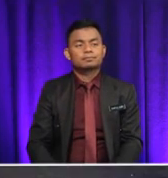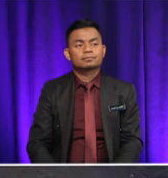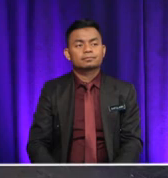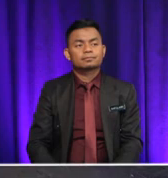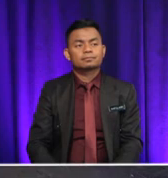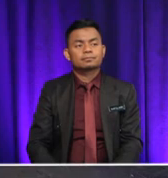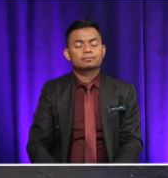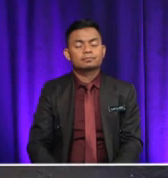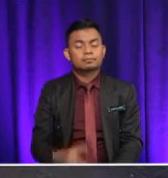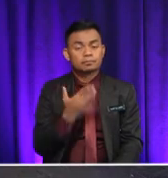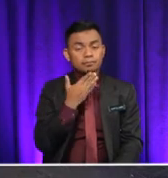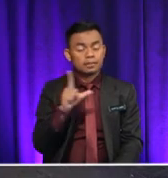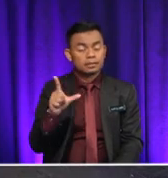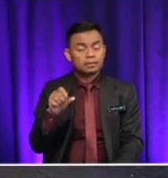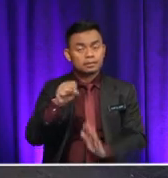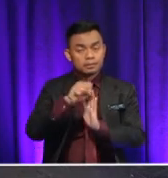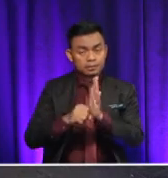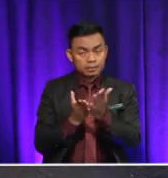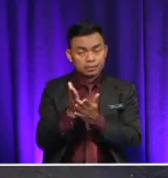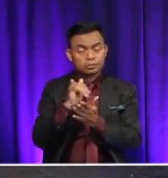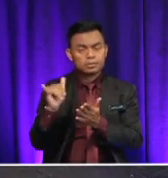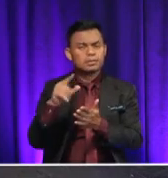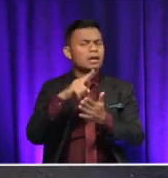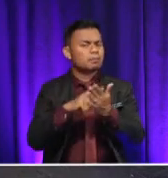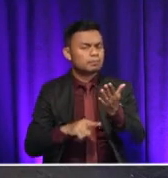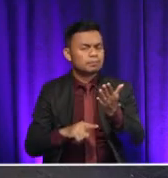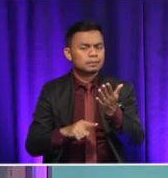oke apa dia perhikmatan bangunan